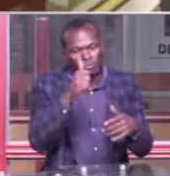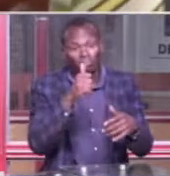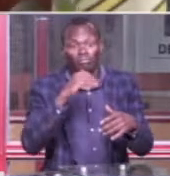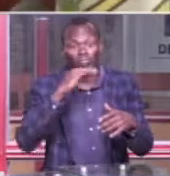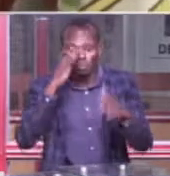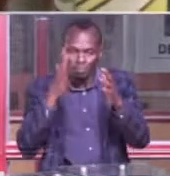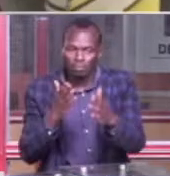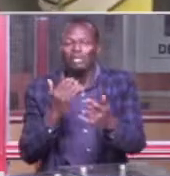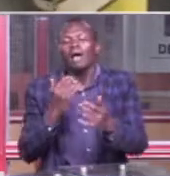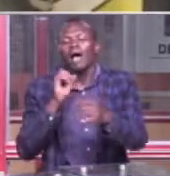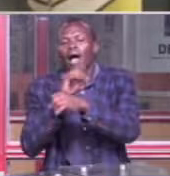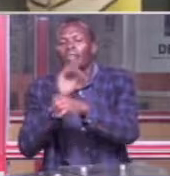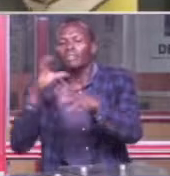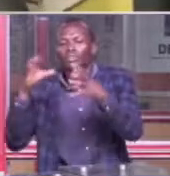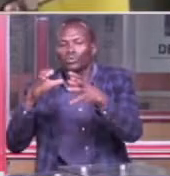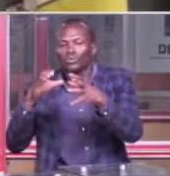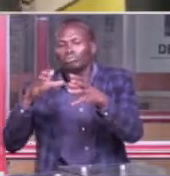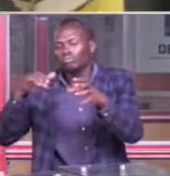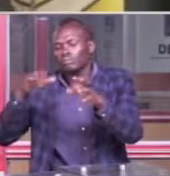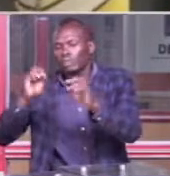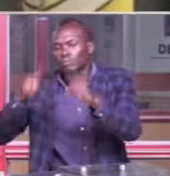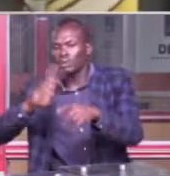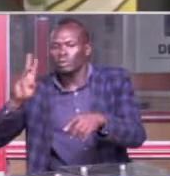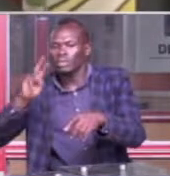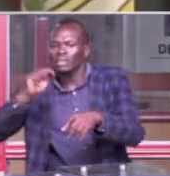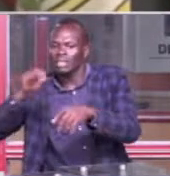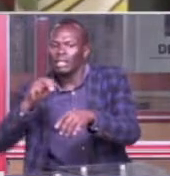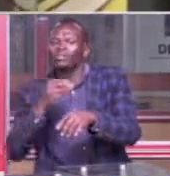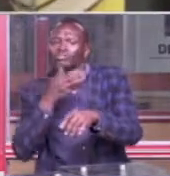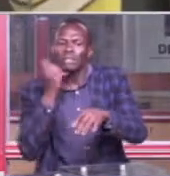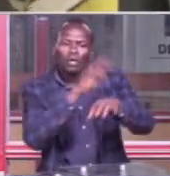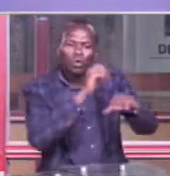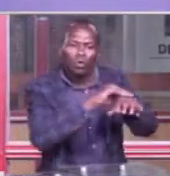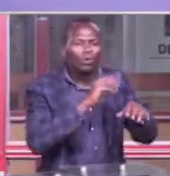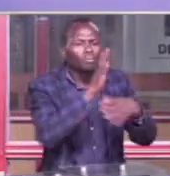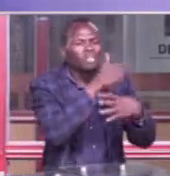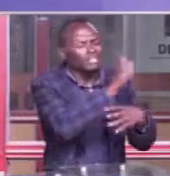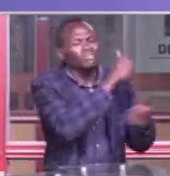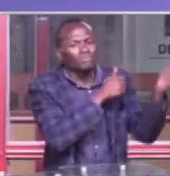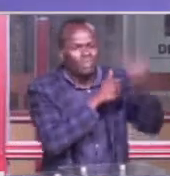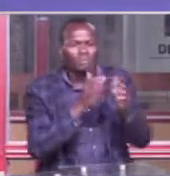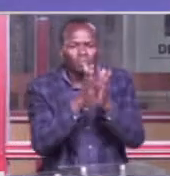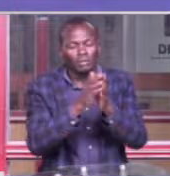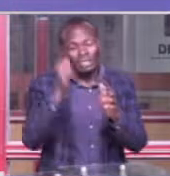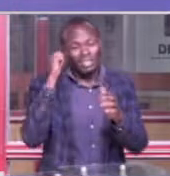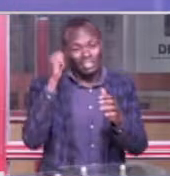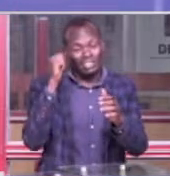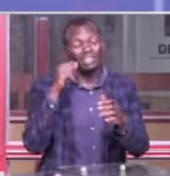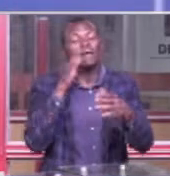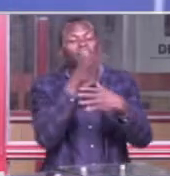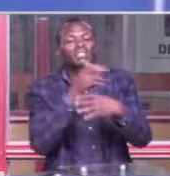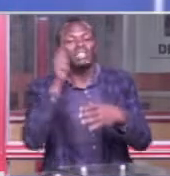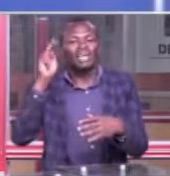Na Craig Gula, Minister Evelyn Anite yavuddeyo n'ategeeza nga bawaliwo ba mafia abamutiisatiisa okumutta oluvannyuma lw'okulagira okunoonyereza